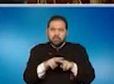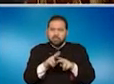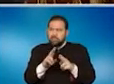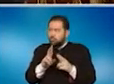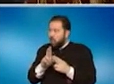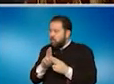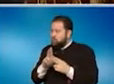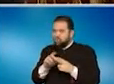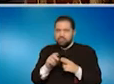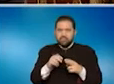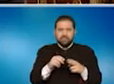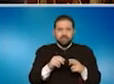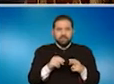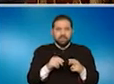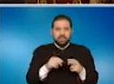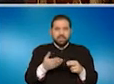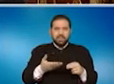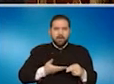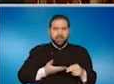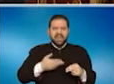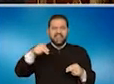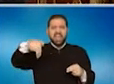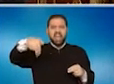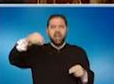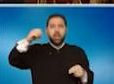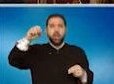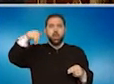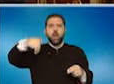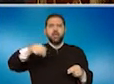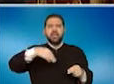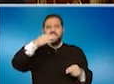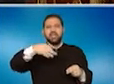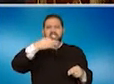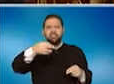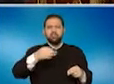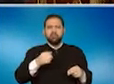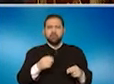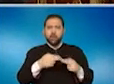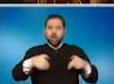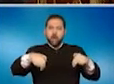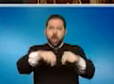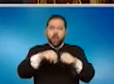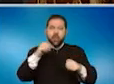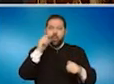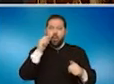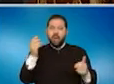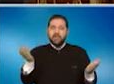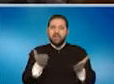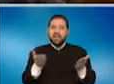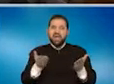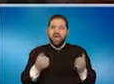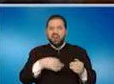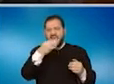întoarce de la ea și părintele non, Sfântul Părinte, zice: noi oamenii